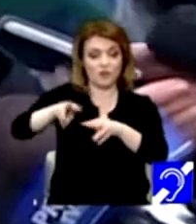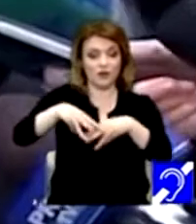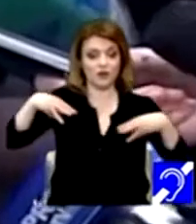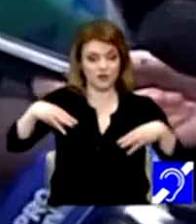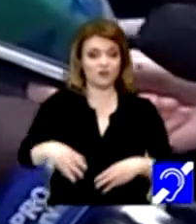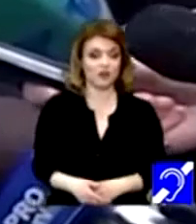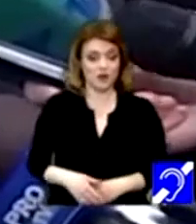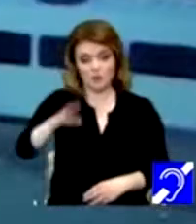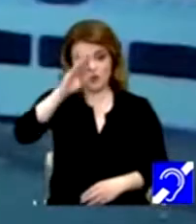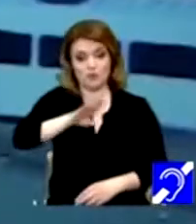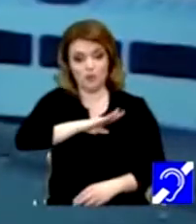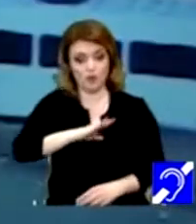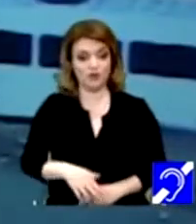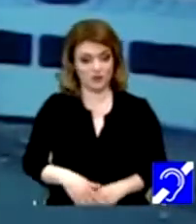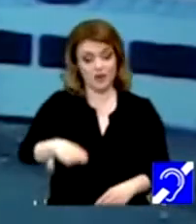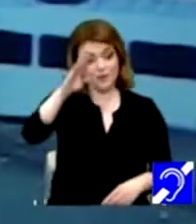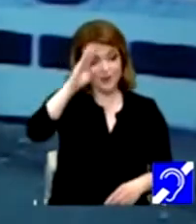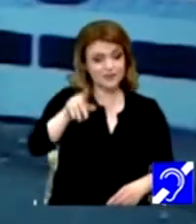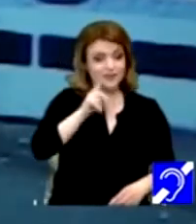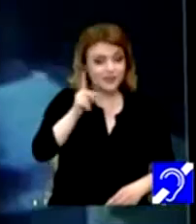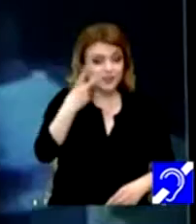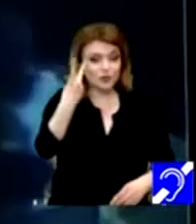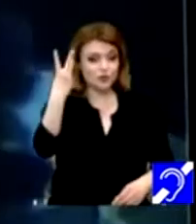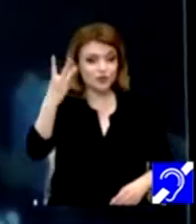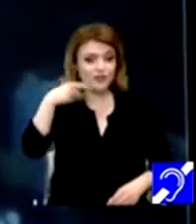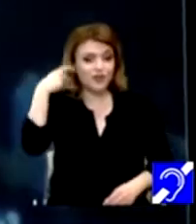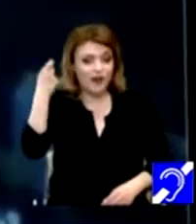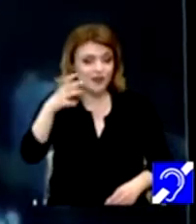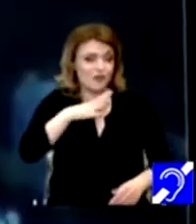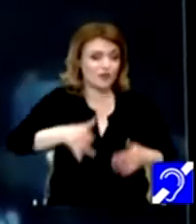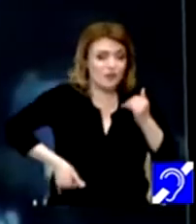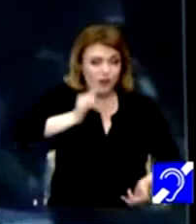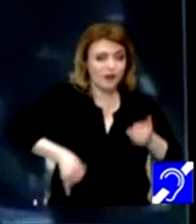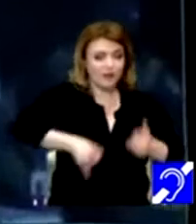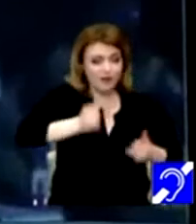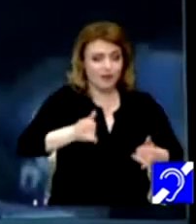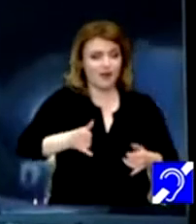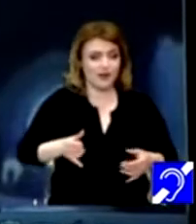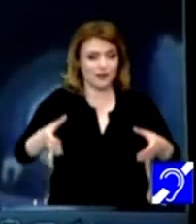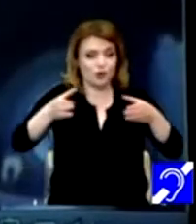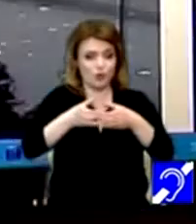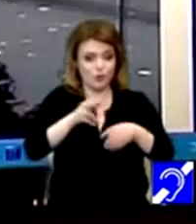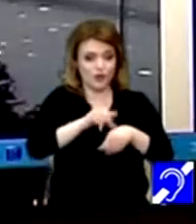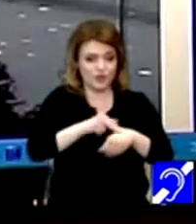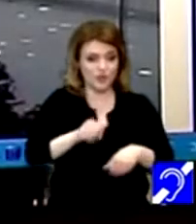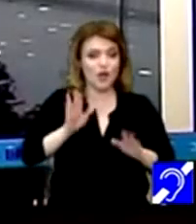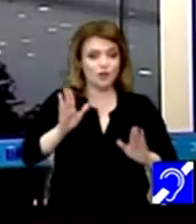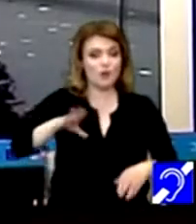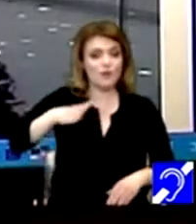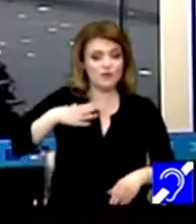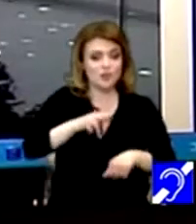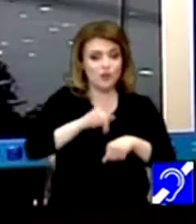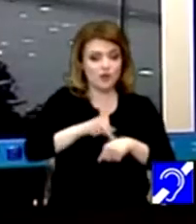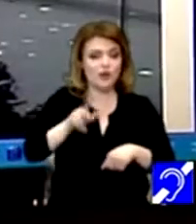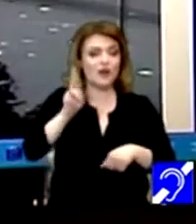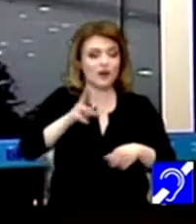persoană nesuflețită. Tânărul de 23 de ani a fost bătut crunt de mai multe persoane. Doar fostul polițist Ion Perju, cel care i-ar